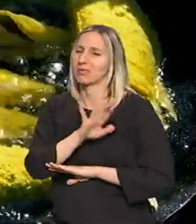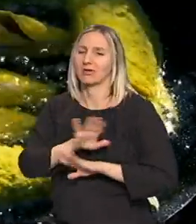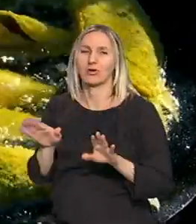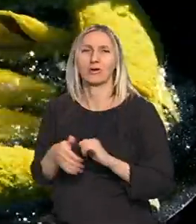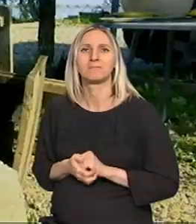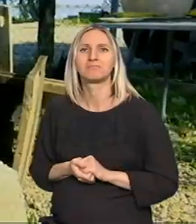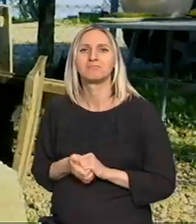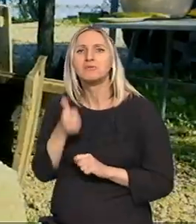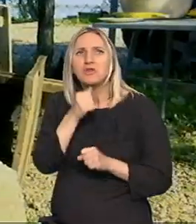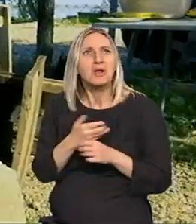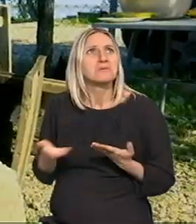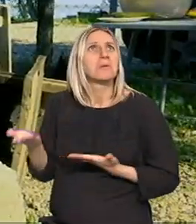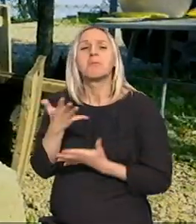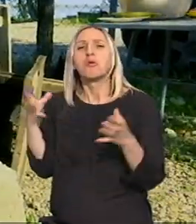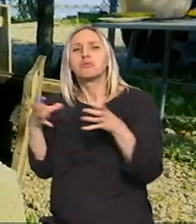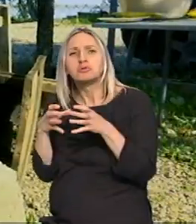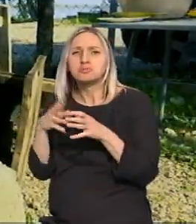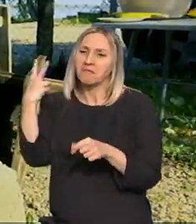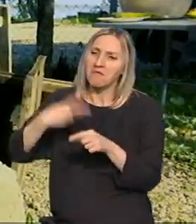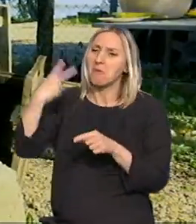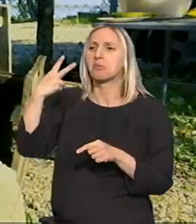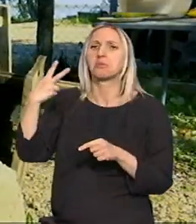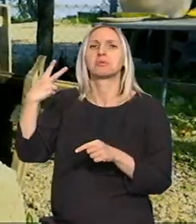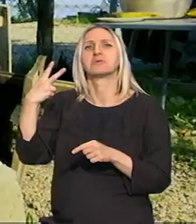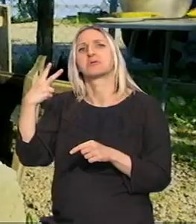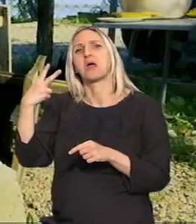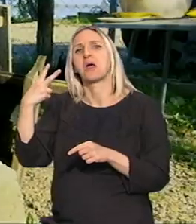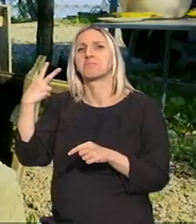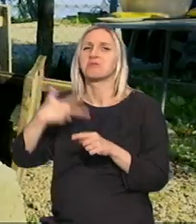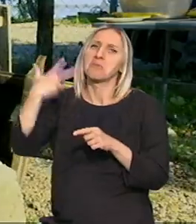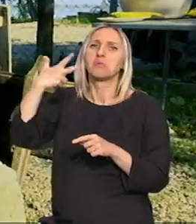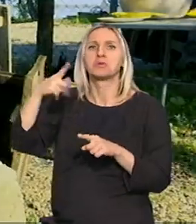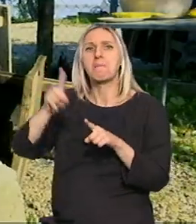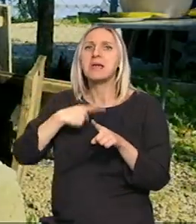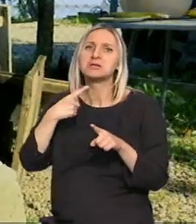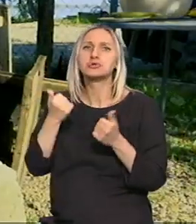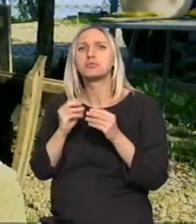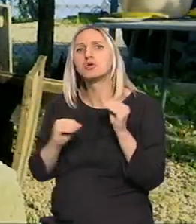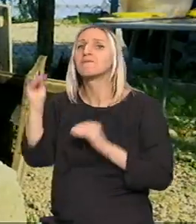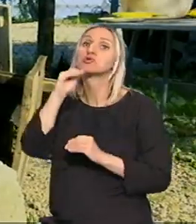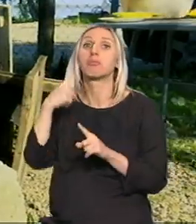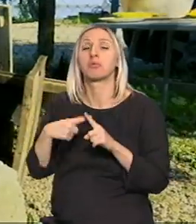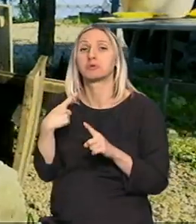Družimo se bar tri puta, možda mesečno i ponekad i više.